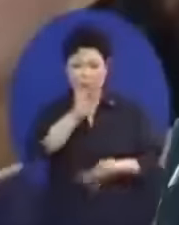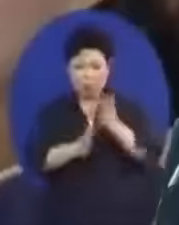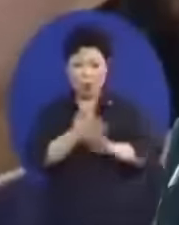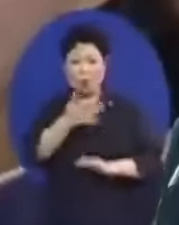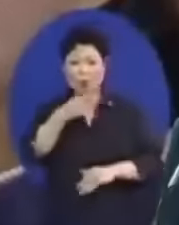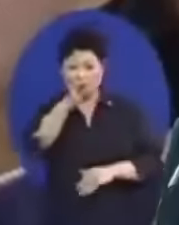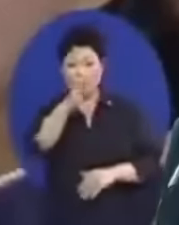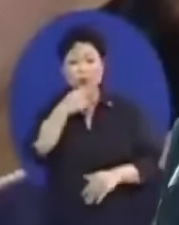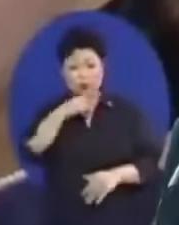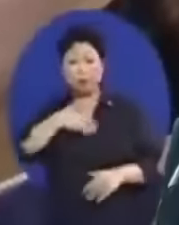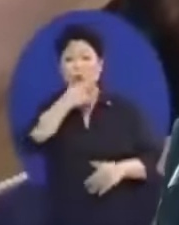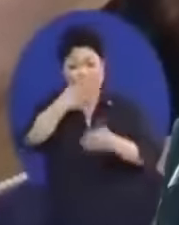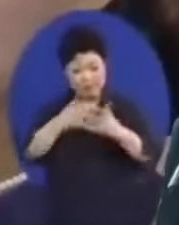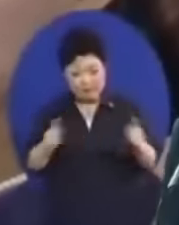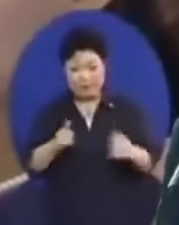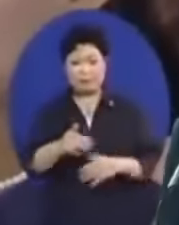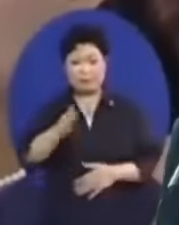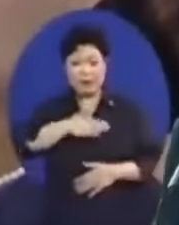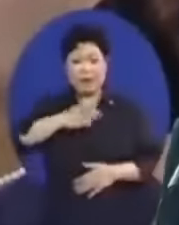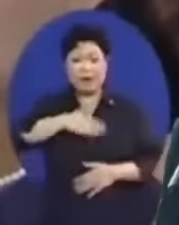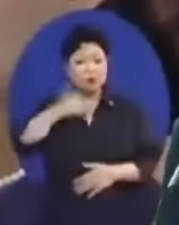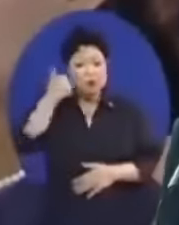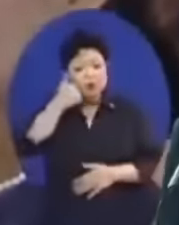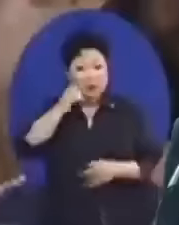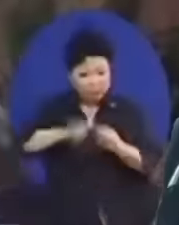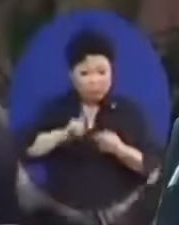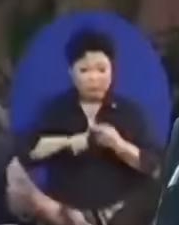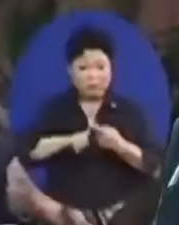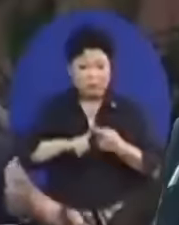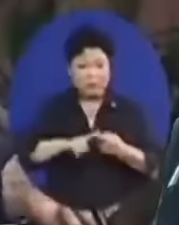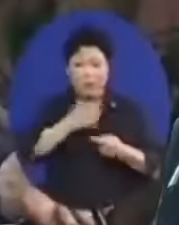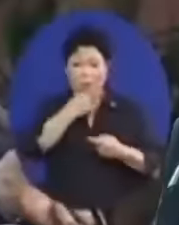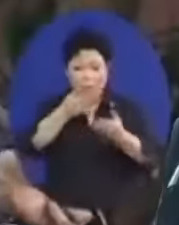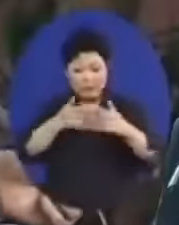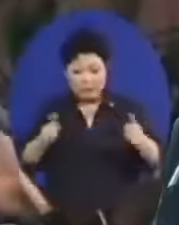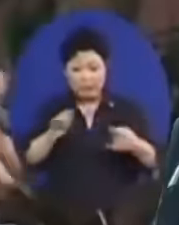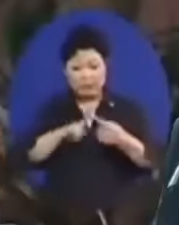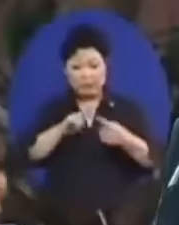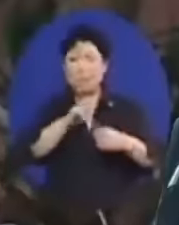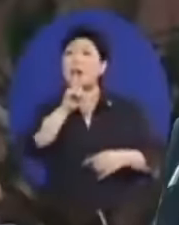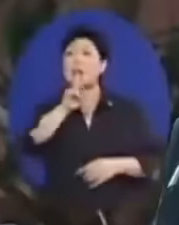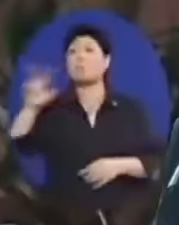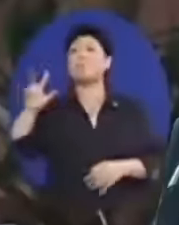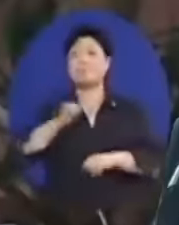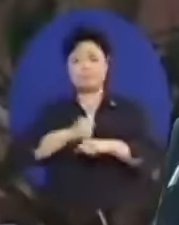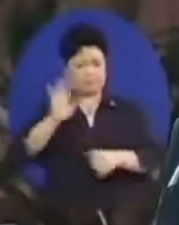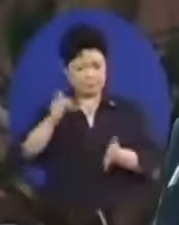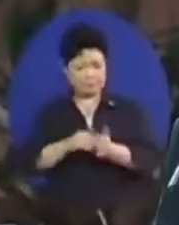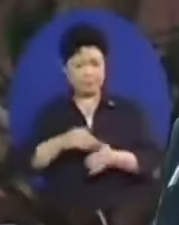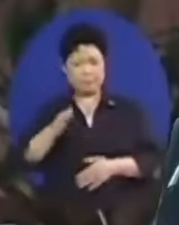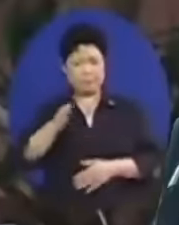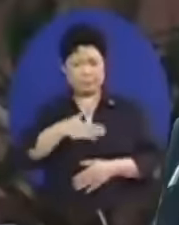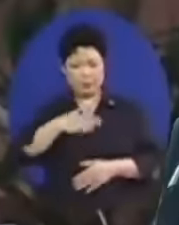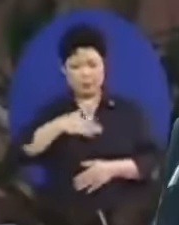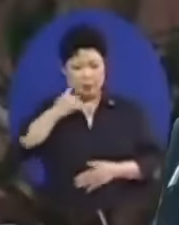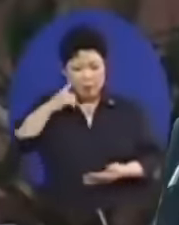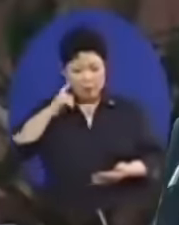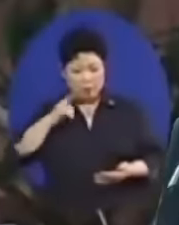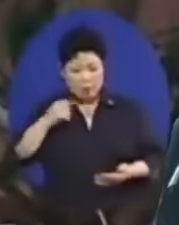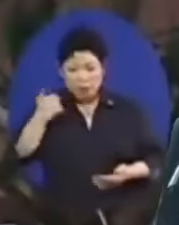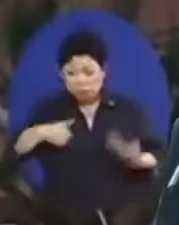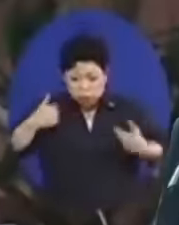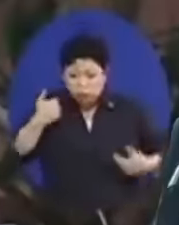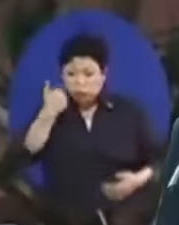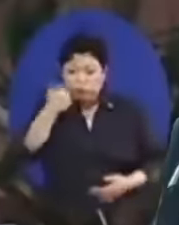나는 복받은 사람이다. 자기의 정체성을 주장해야 되는 것입니다. 내가 나를 못 찾으면 누가 나를